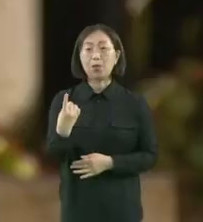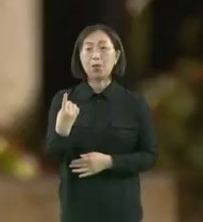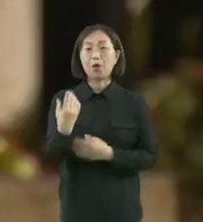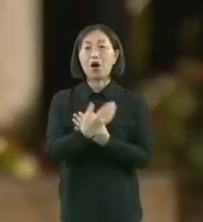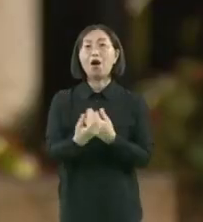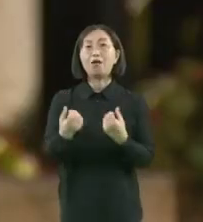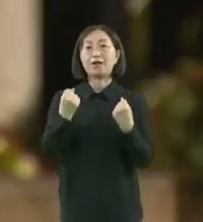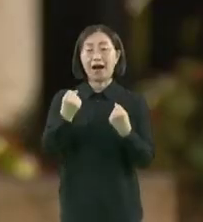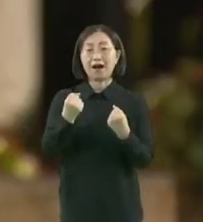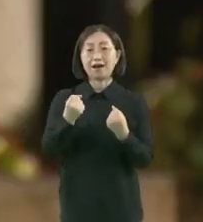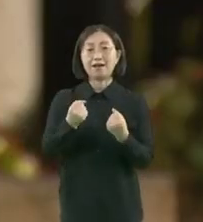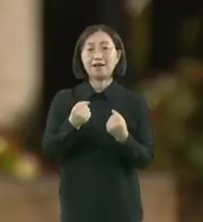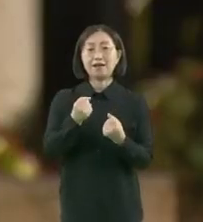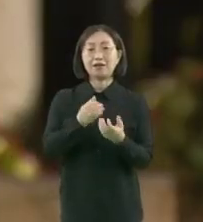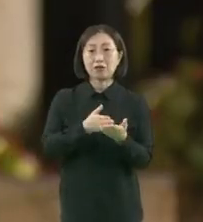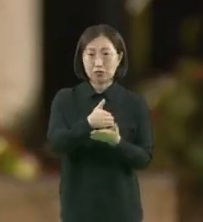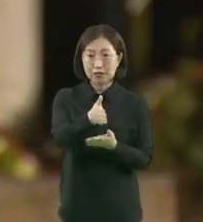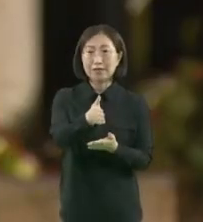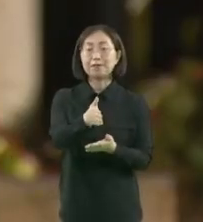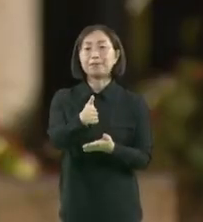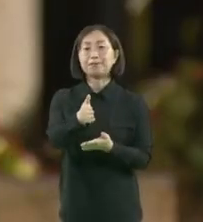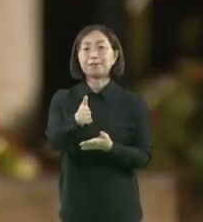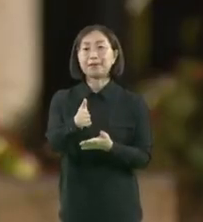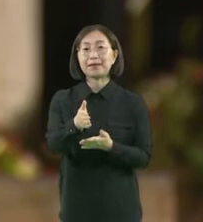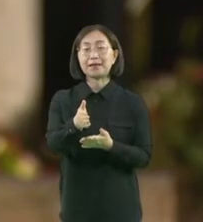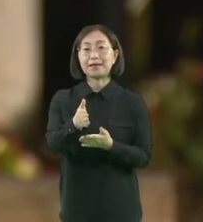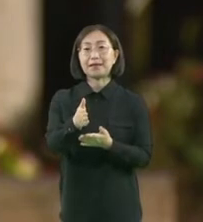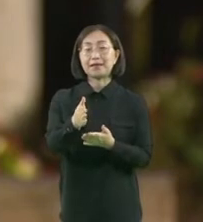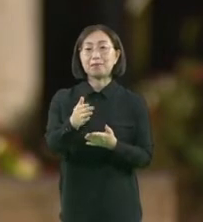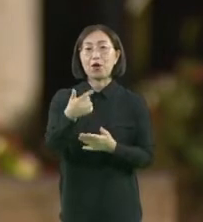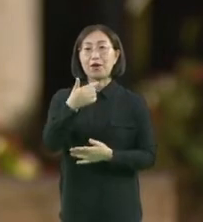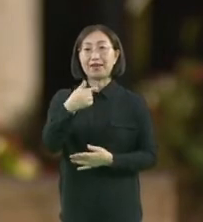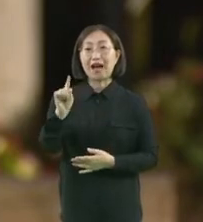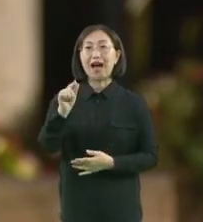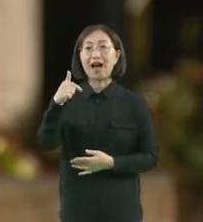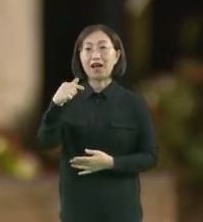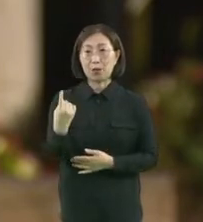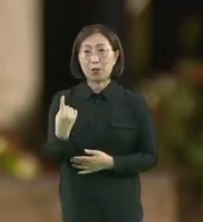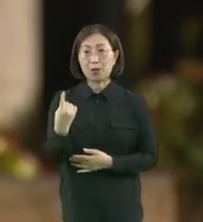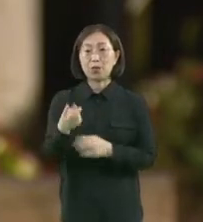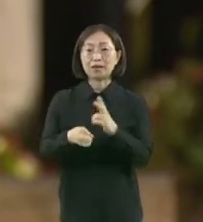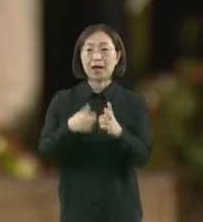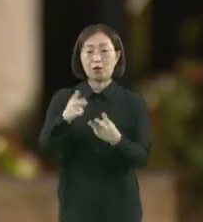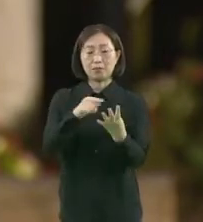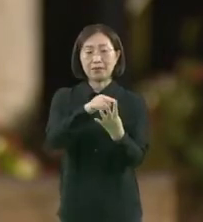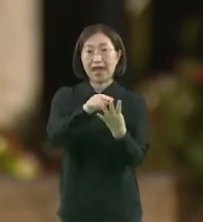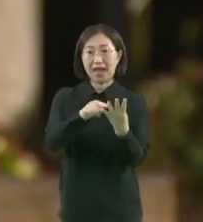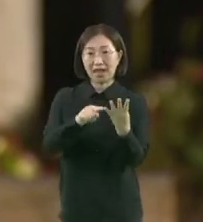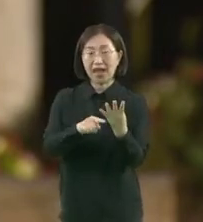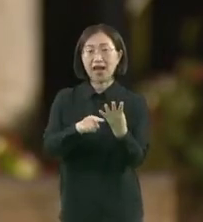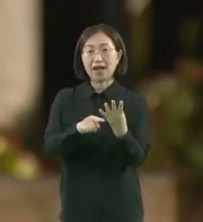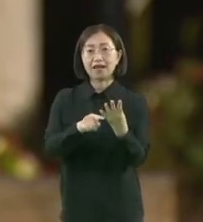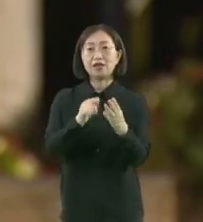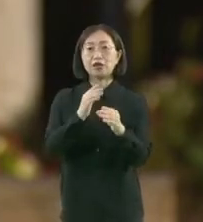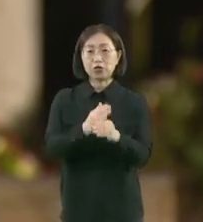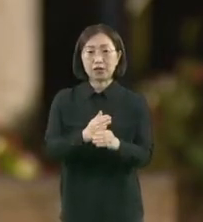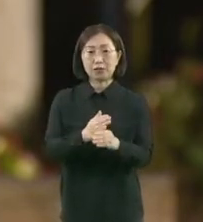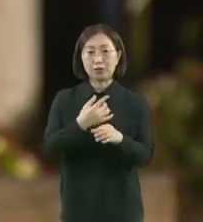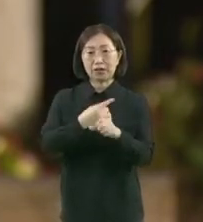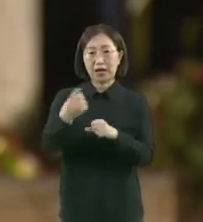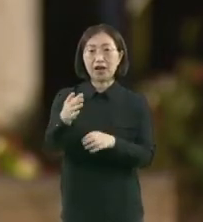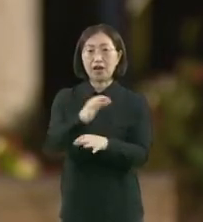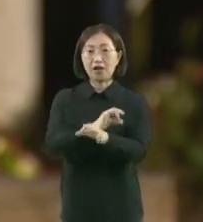그리고 나노 반도체 4대의 핵심 사업으로 육성을 해서 대전의 경제를 확실하게